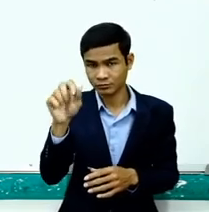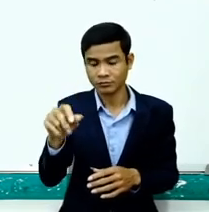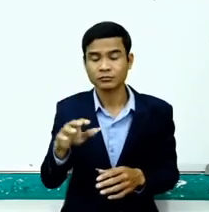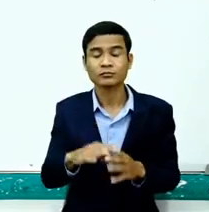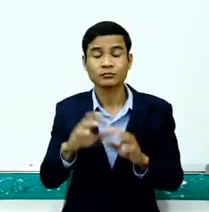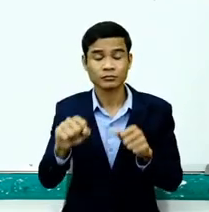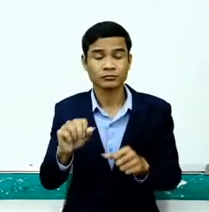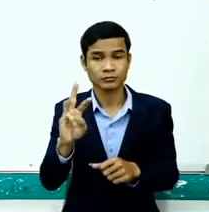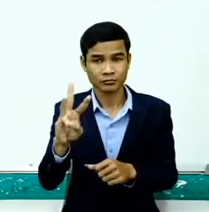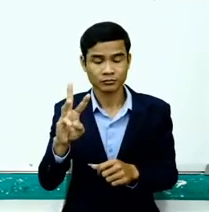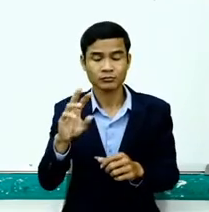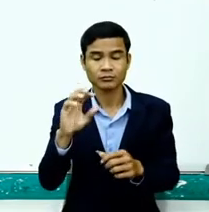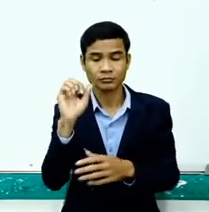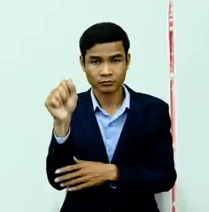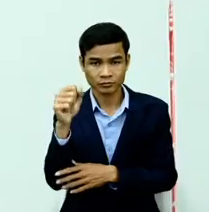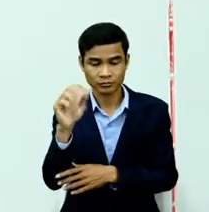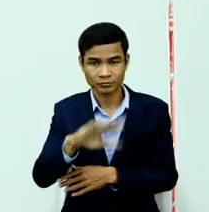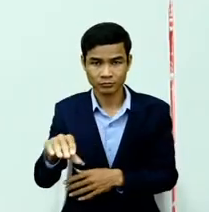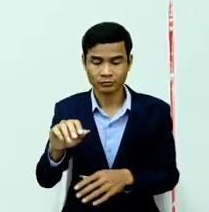3